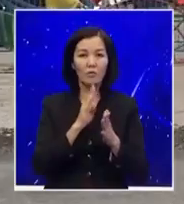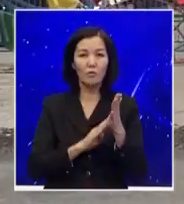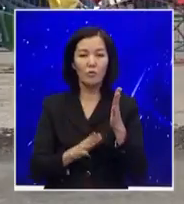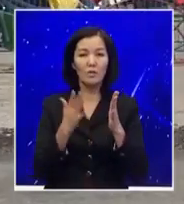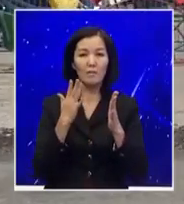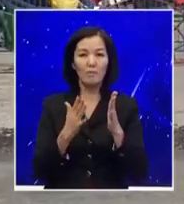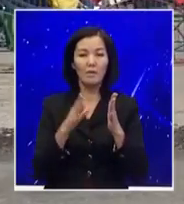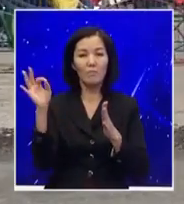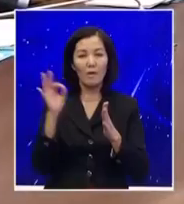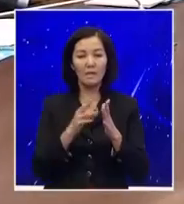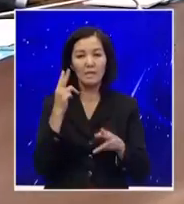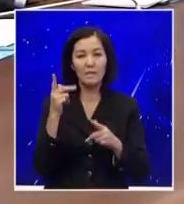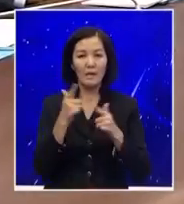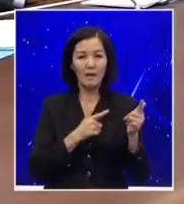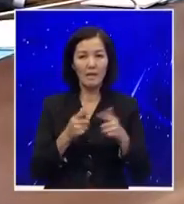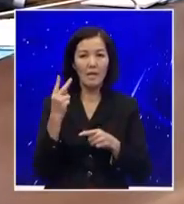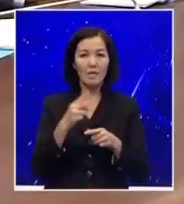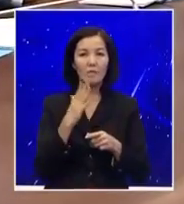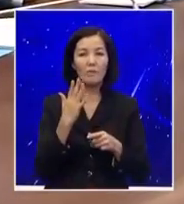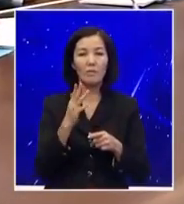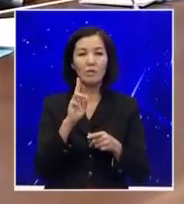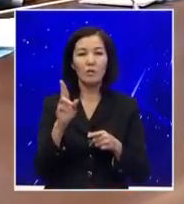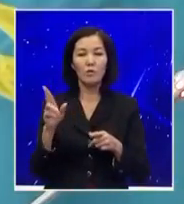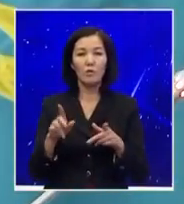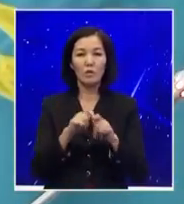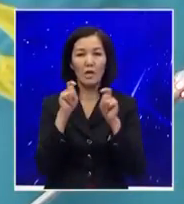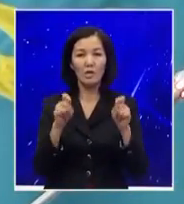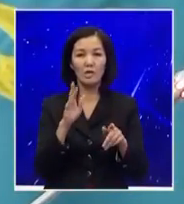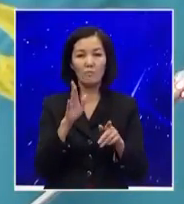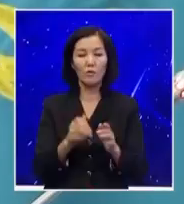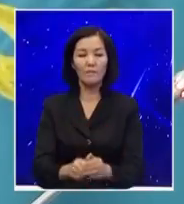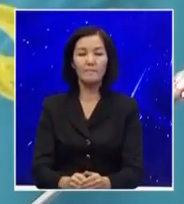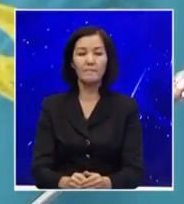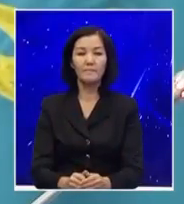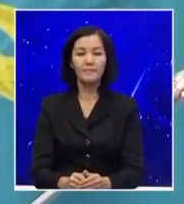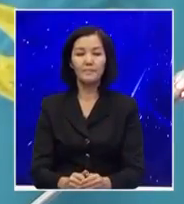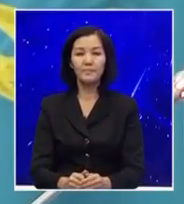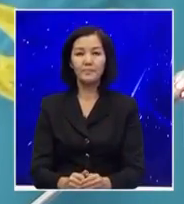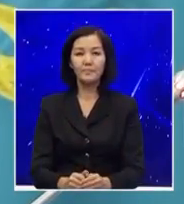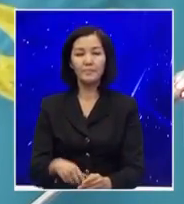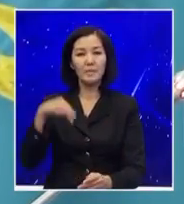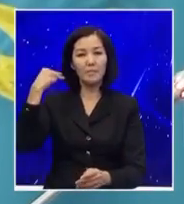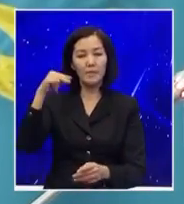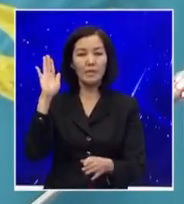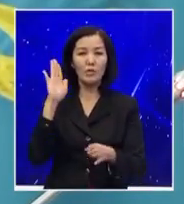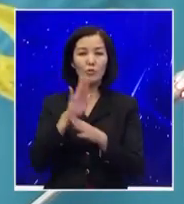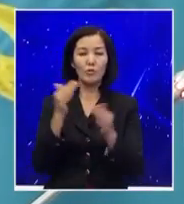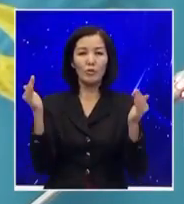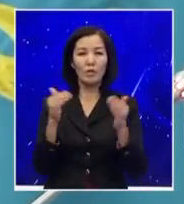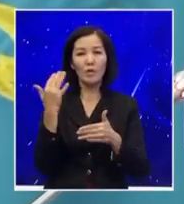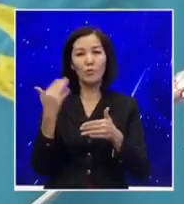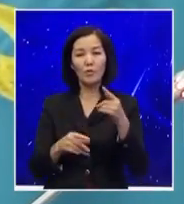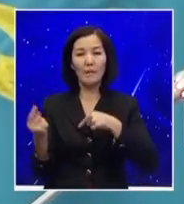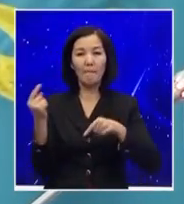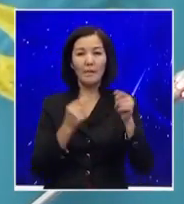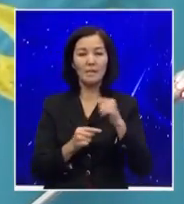85-97%. 25-ші қыркүйекте іске қосылады деді ол. Малый средний бизнес сейчас. Президент жолдауында шағын және орта